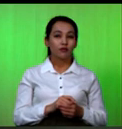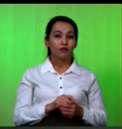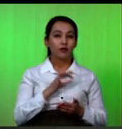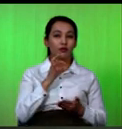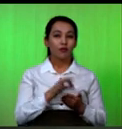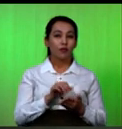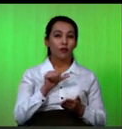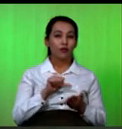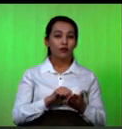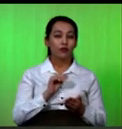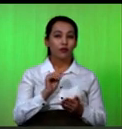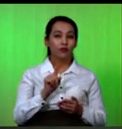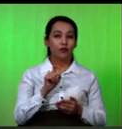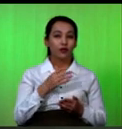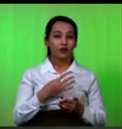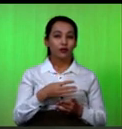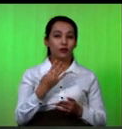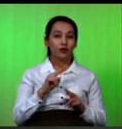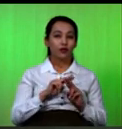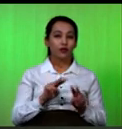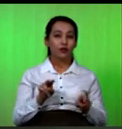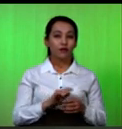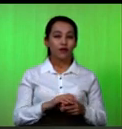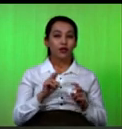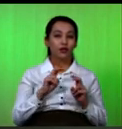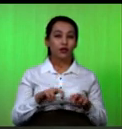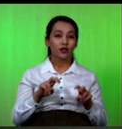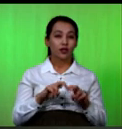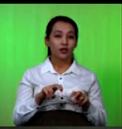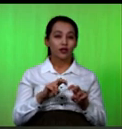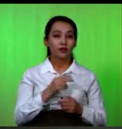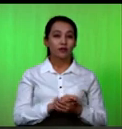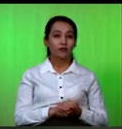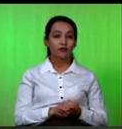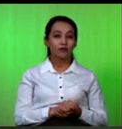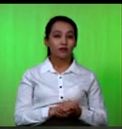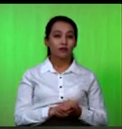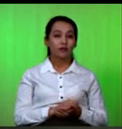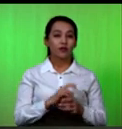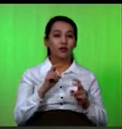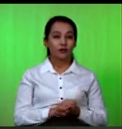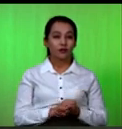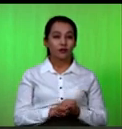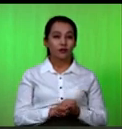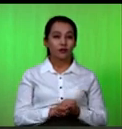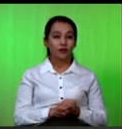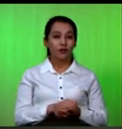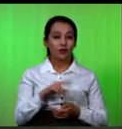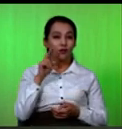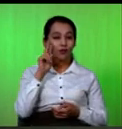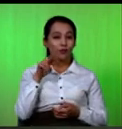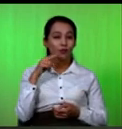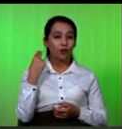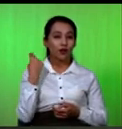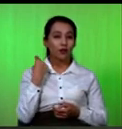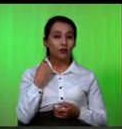6144 ga teng. Tenglamani albatta tekshirish bilan bajarishni unutmang. Tekshirishda biz noma'lum son